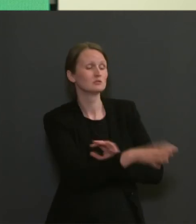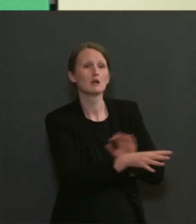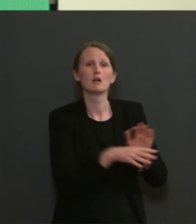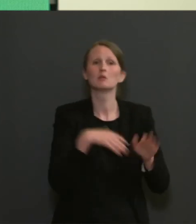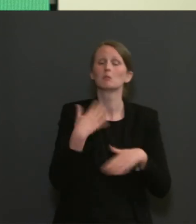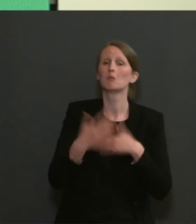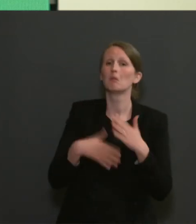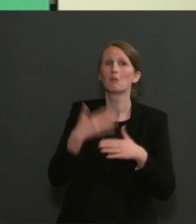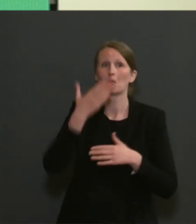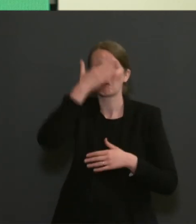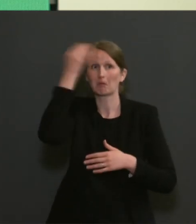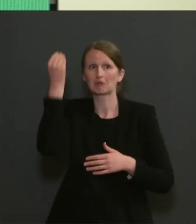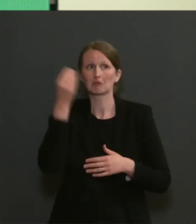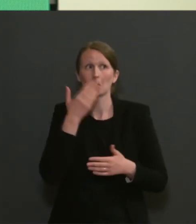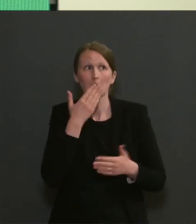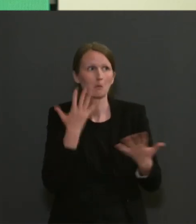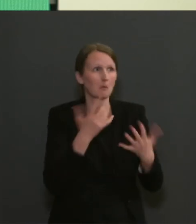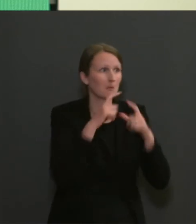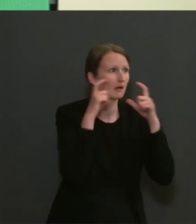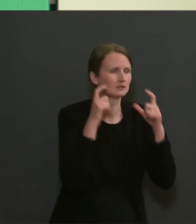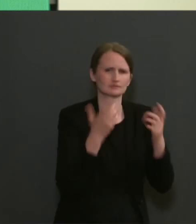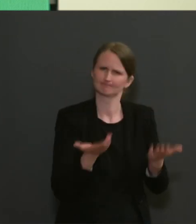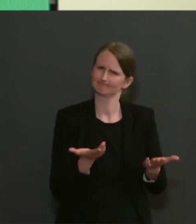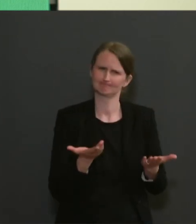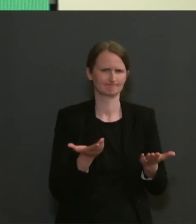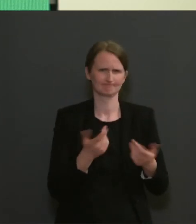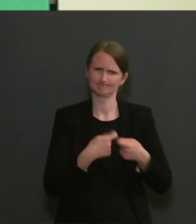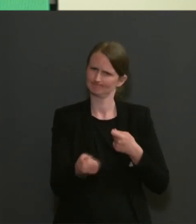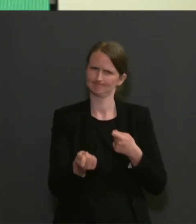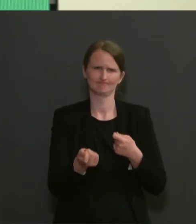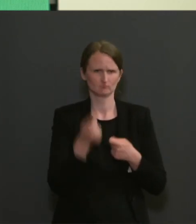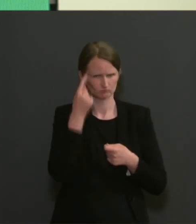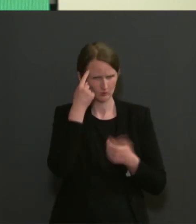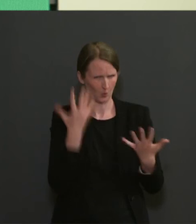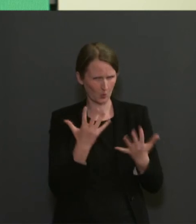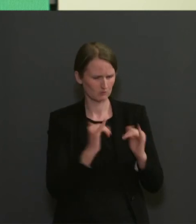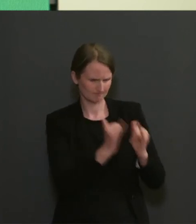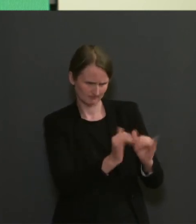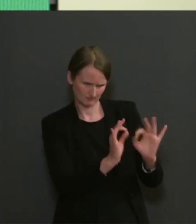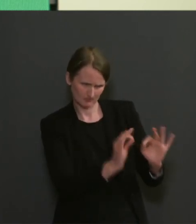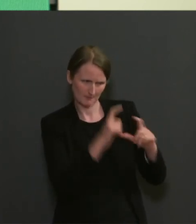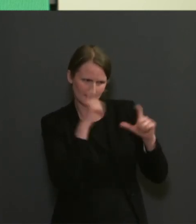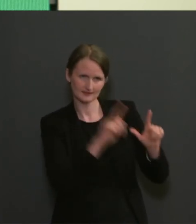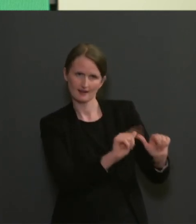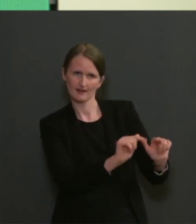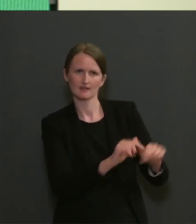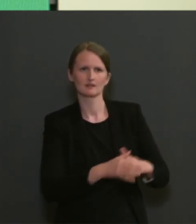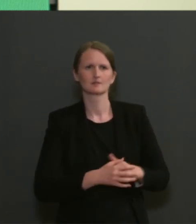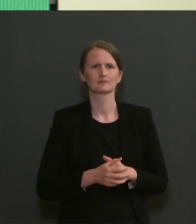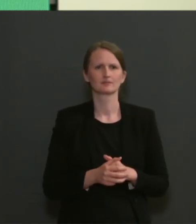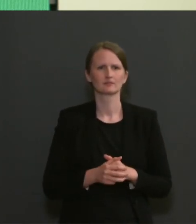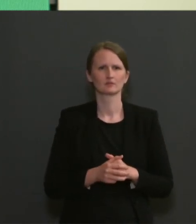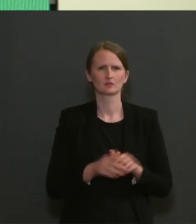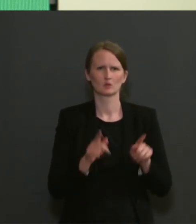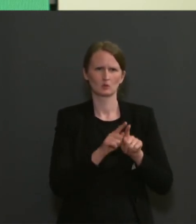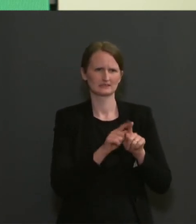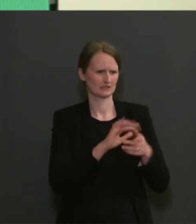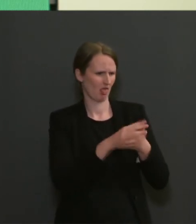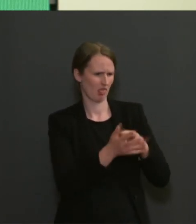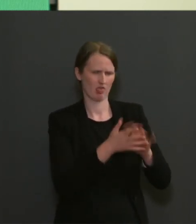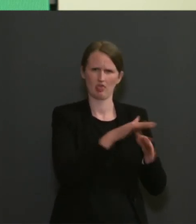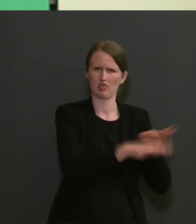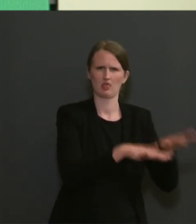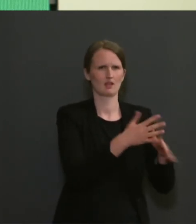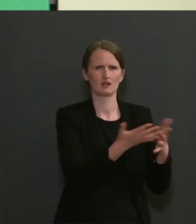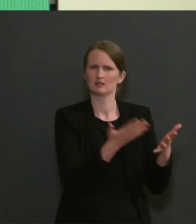part. Ça, ce n'est pas une bonne manière de gérer le risque potentiel des microbes qui s'y trouvent.